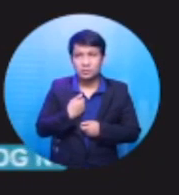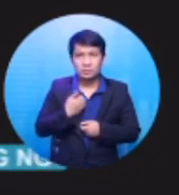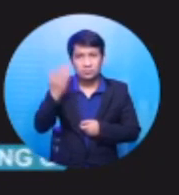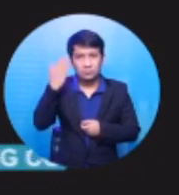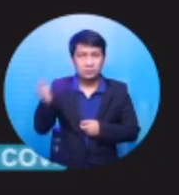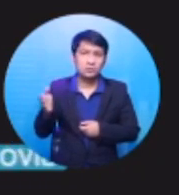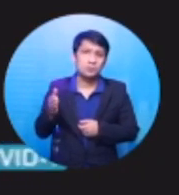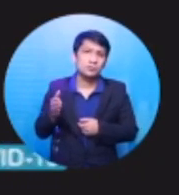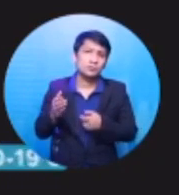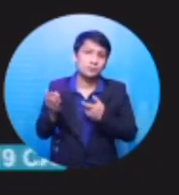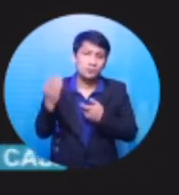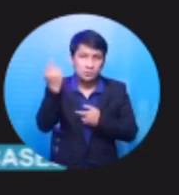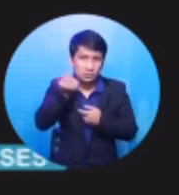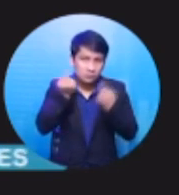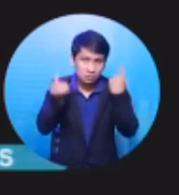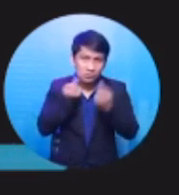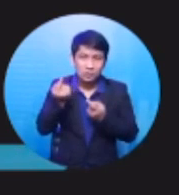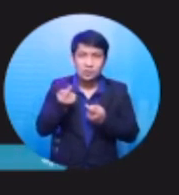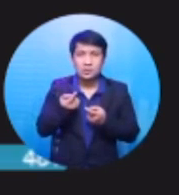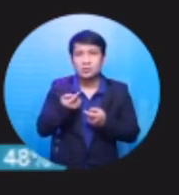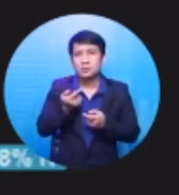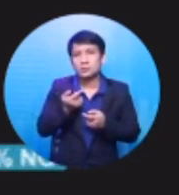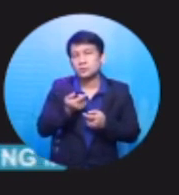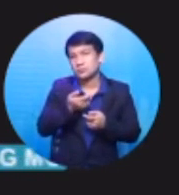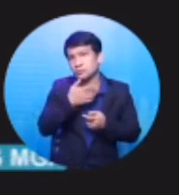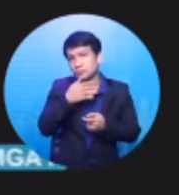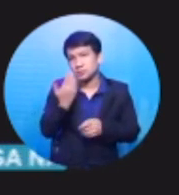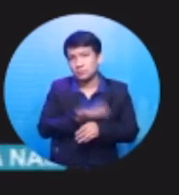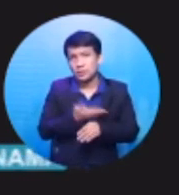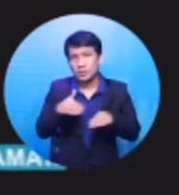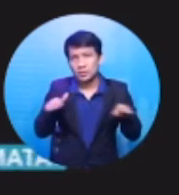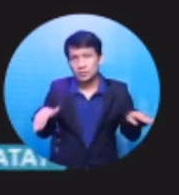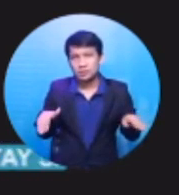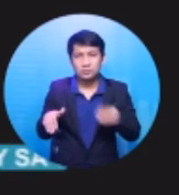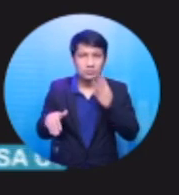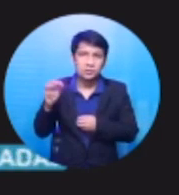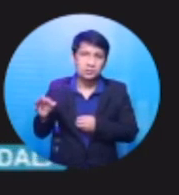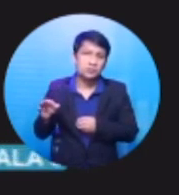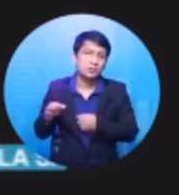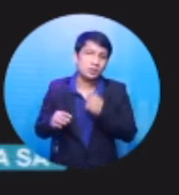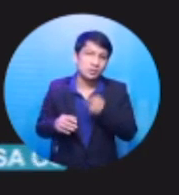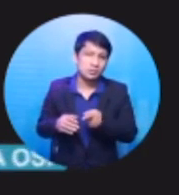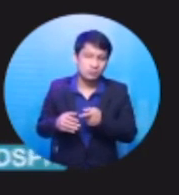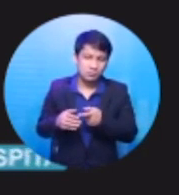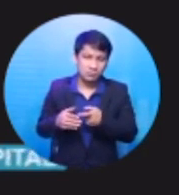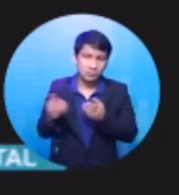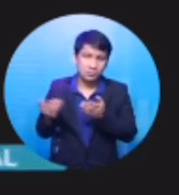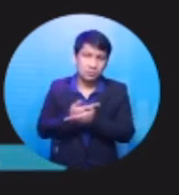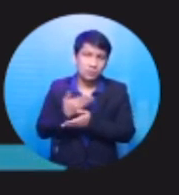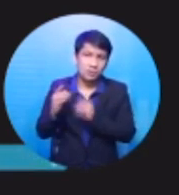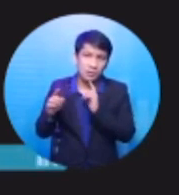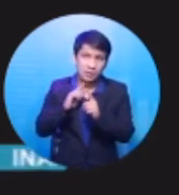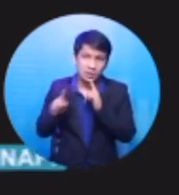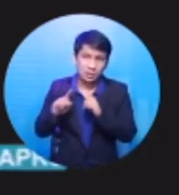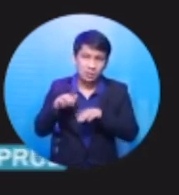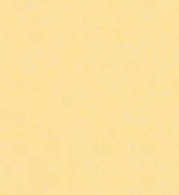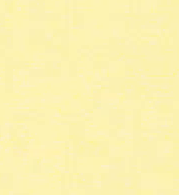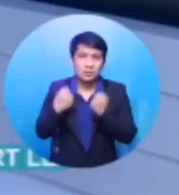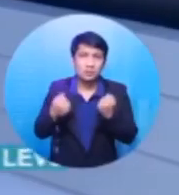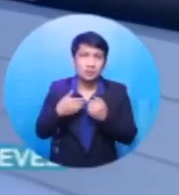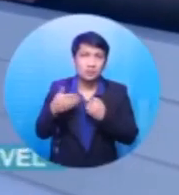alang-ala sa mga bata, pero amo eh, pinili mo naman yung babae mo. Kipag-usap ka naman sa amin ng mga anak